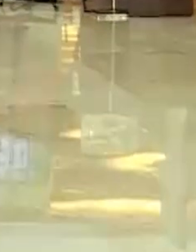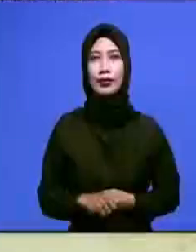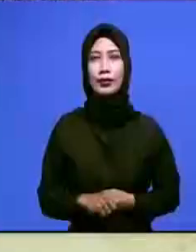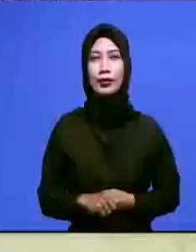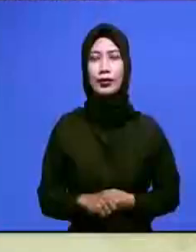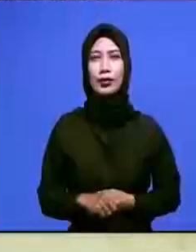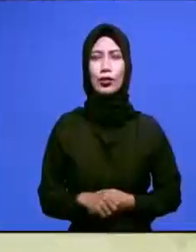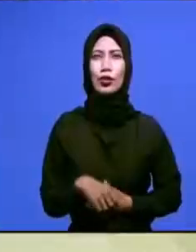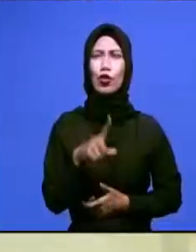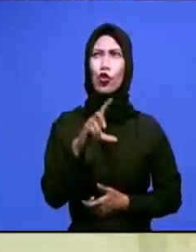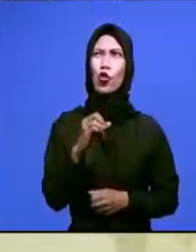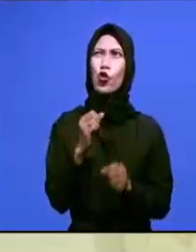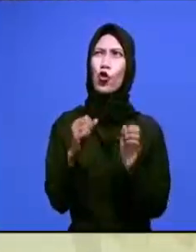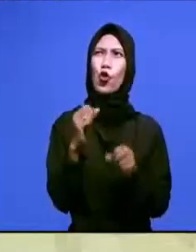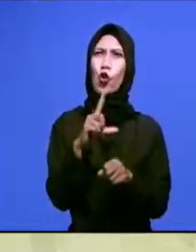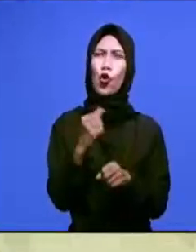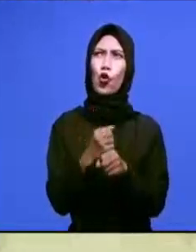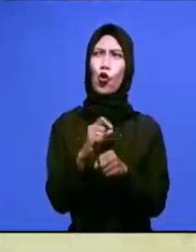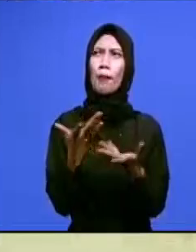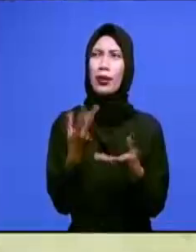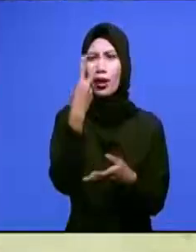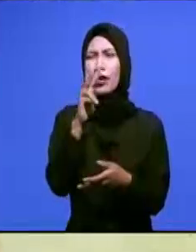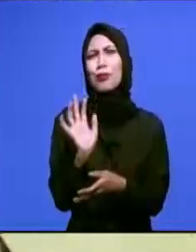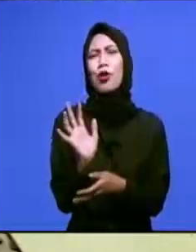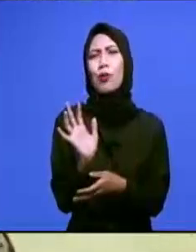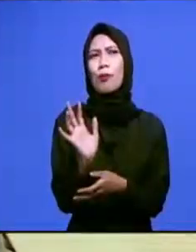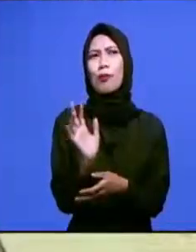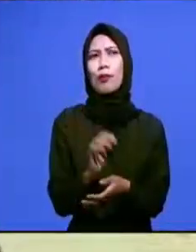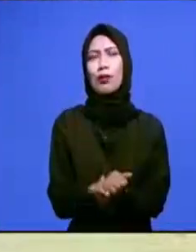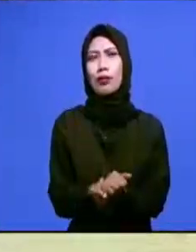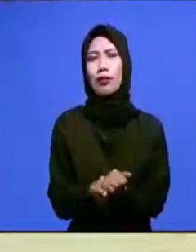Waduh, kalau logonya sih belum lihat saya. Belum lihat? Iya, yang penting